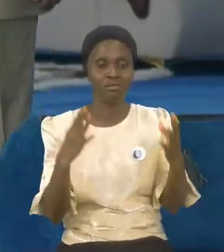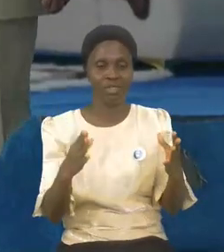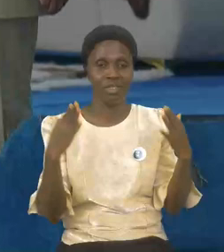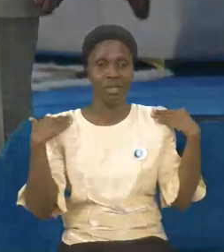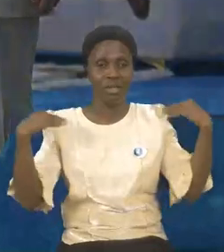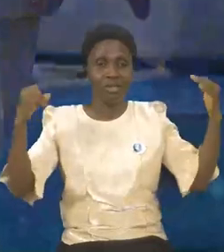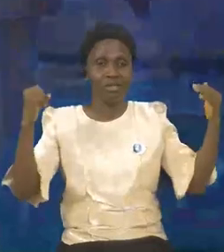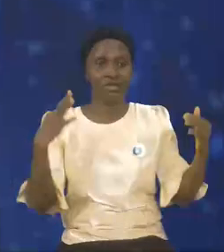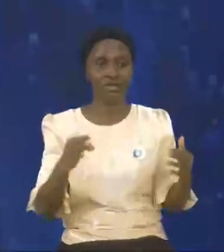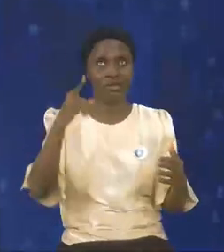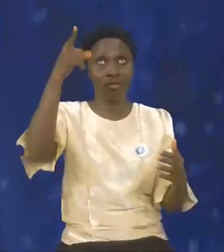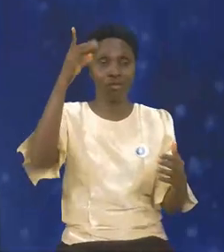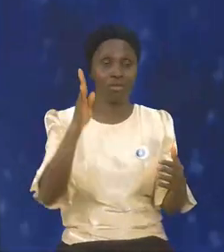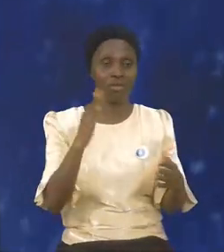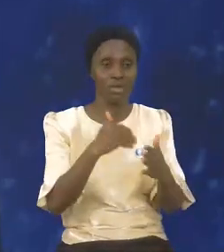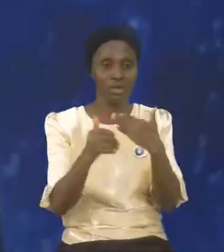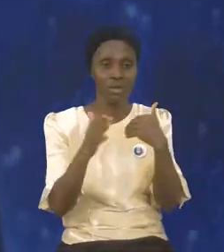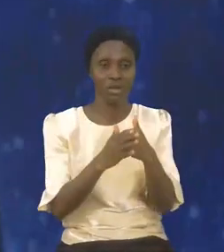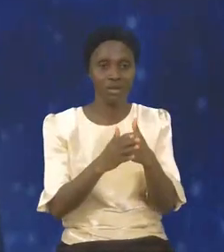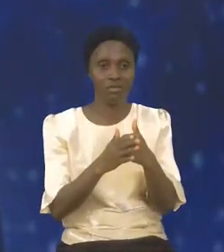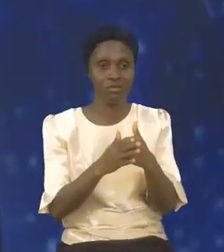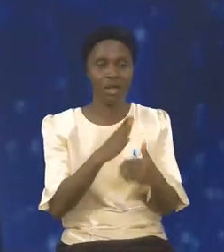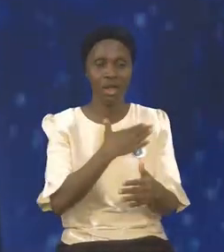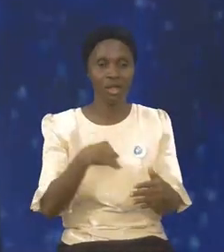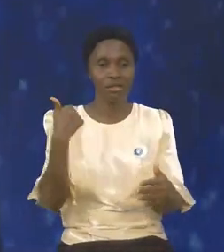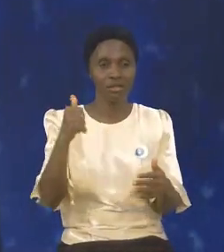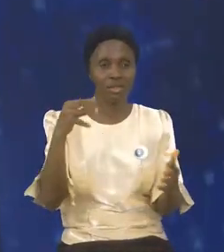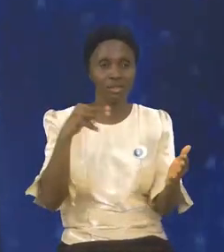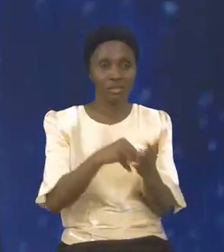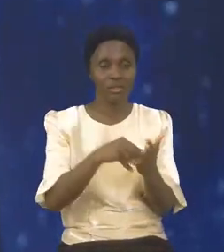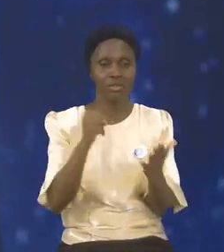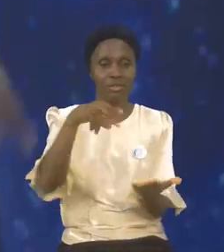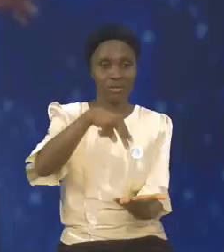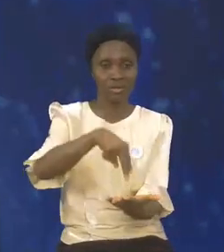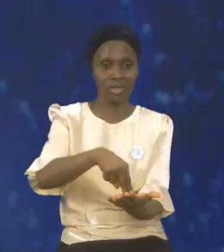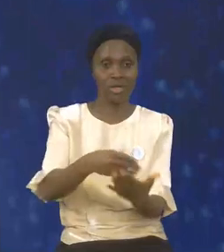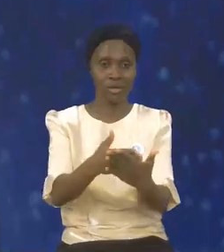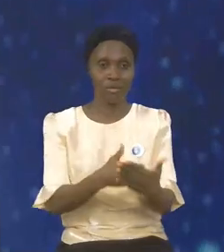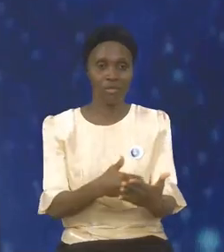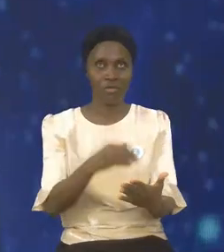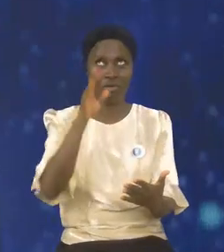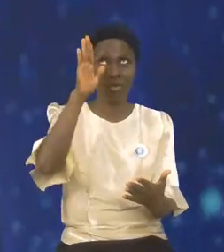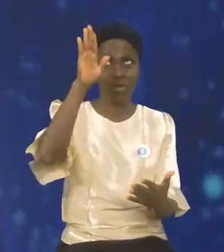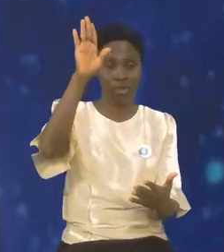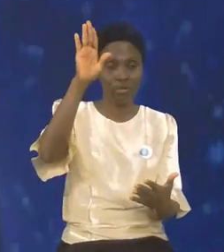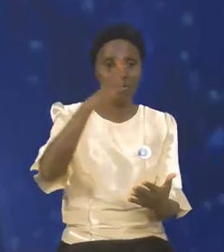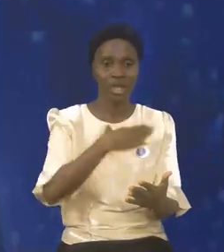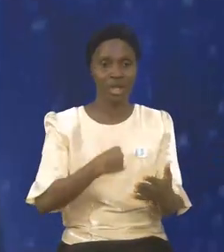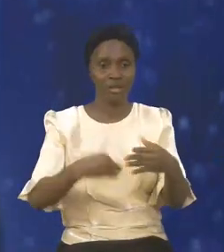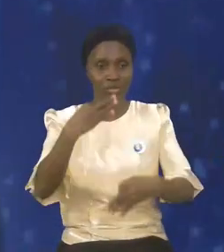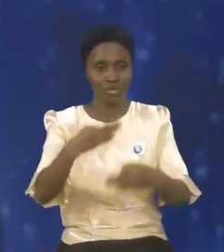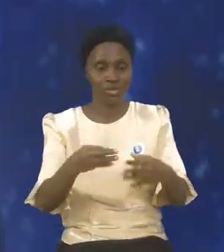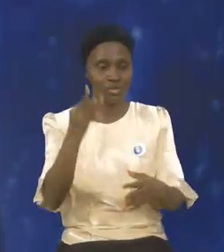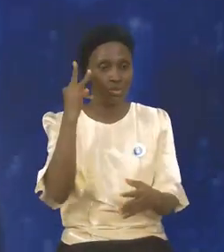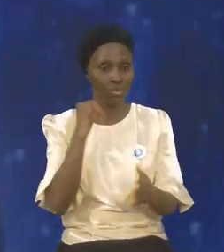milliers le servait, et 10 000 millions se tenaient en sa présence.